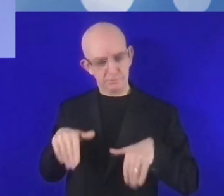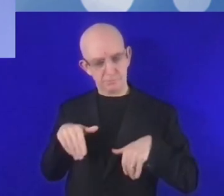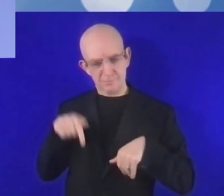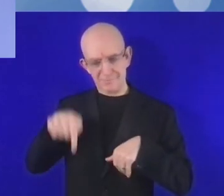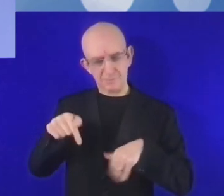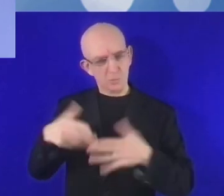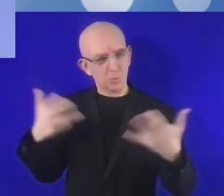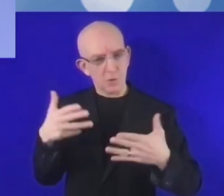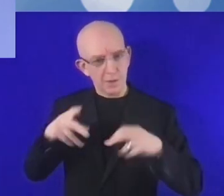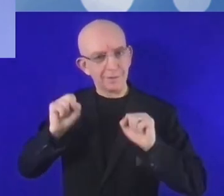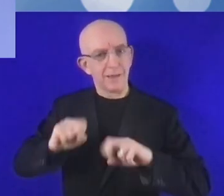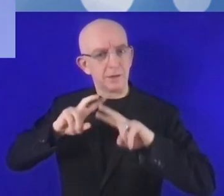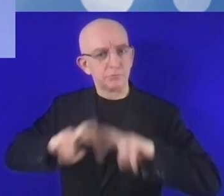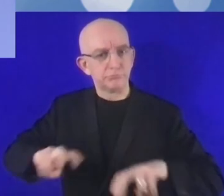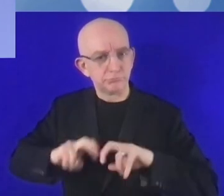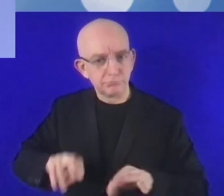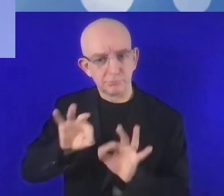проанализирован.